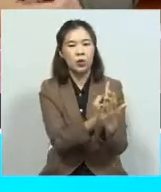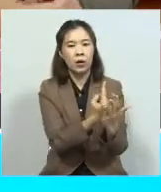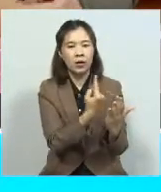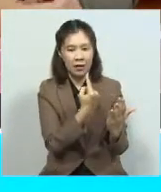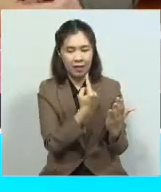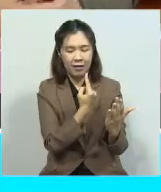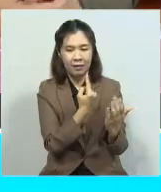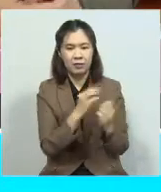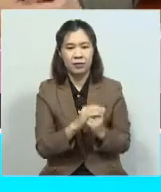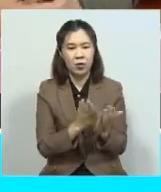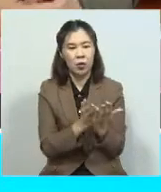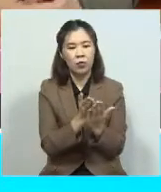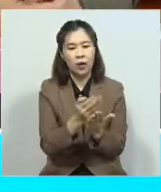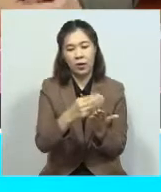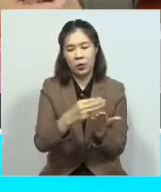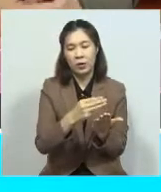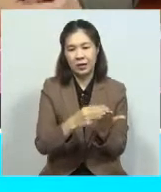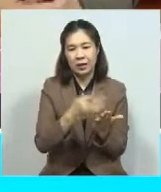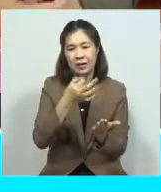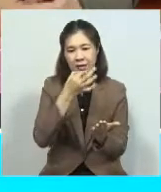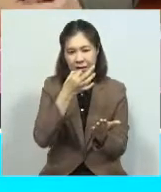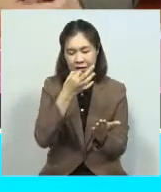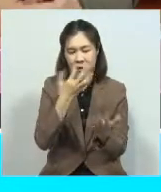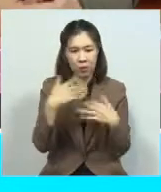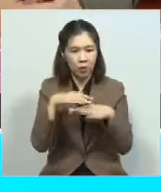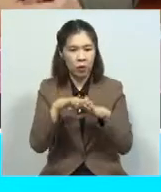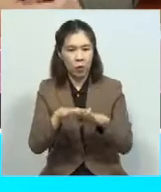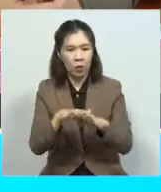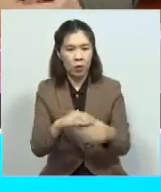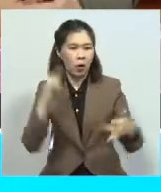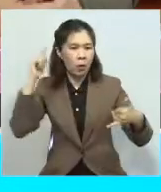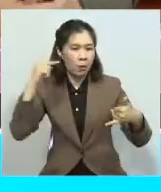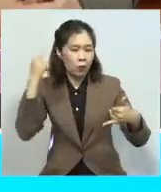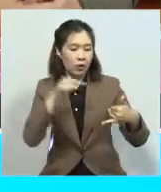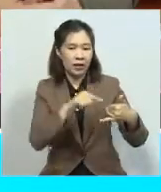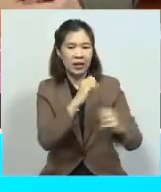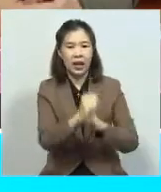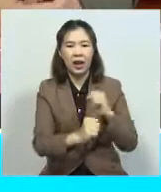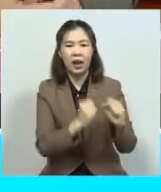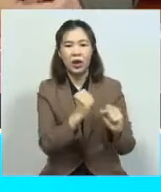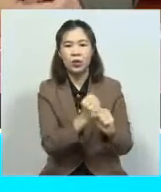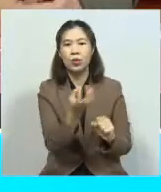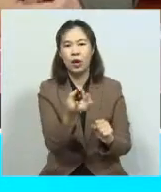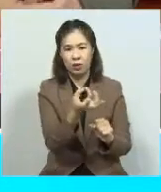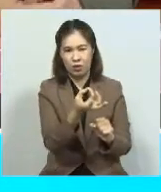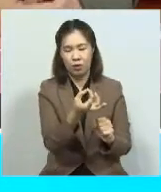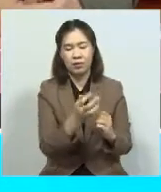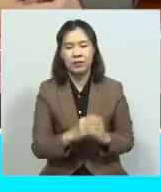ที่ผู้ฝ่ายวิชาชีพนะครับมาร่วมสอบด้วยเพราะน้องเขาอายุยังไม่ต่ำเป็นเยาวชนน